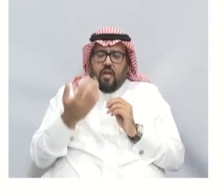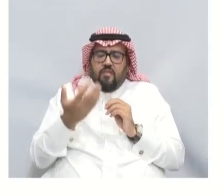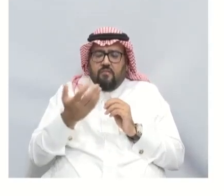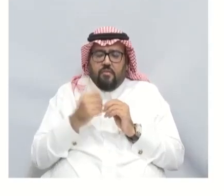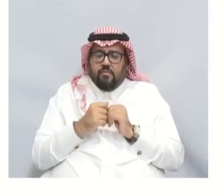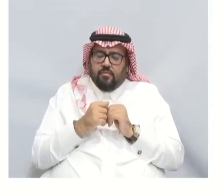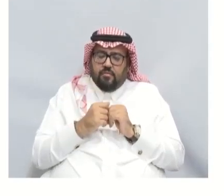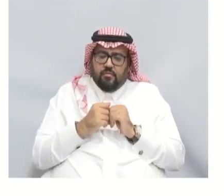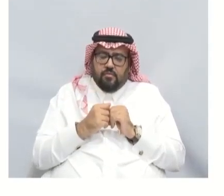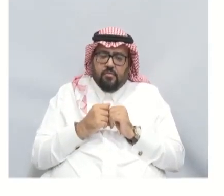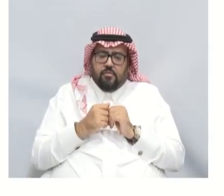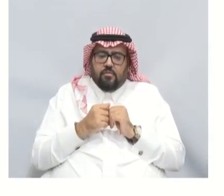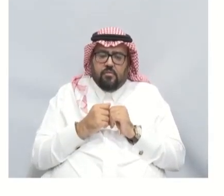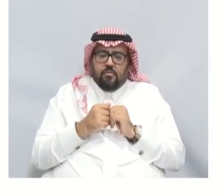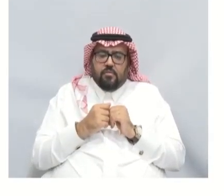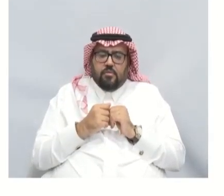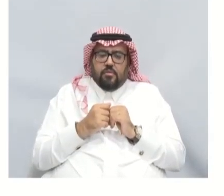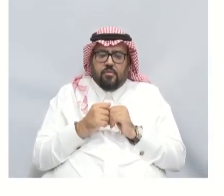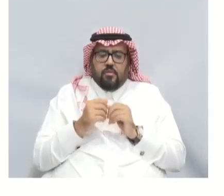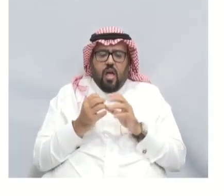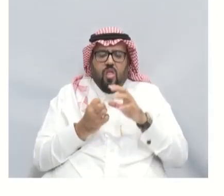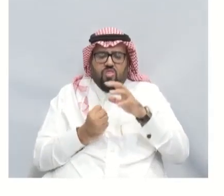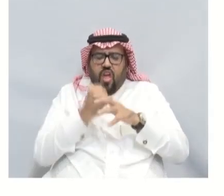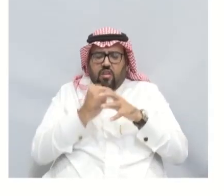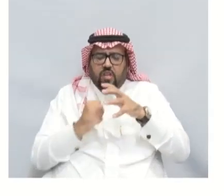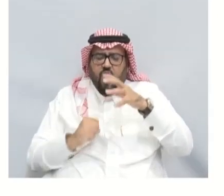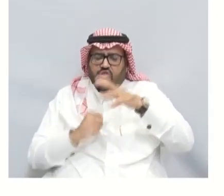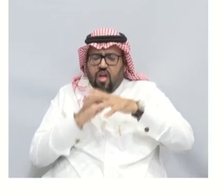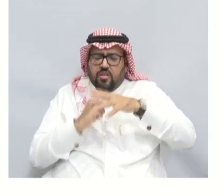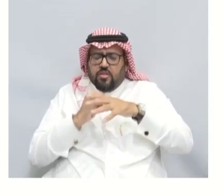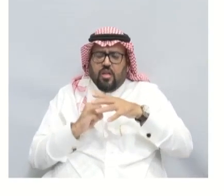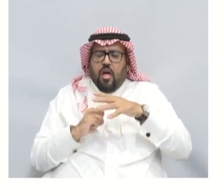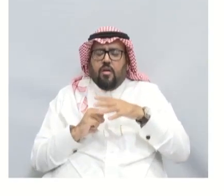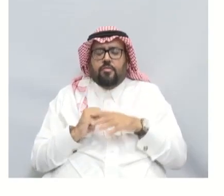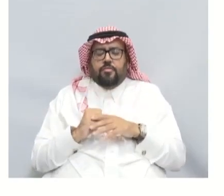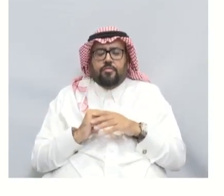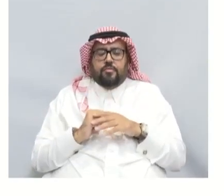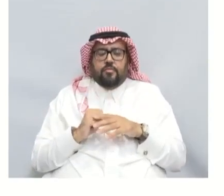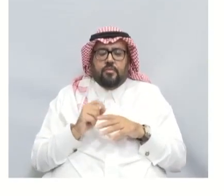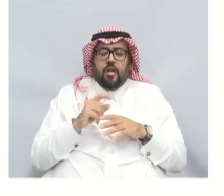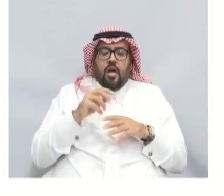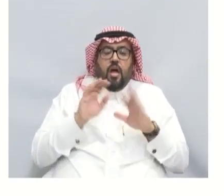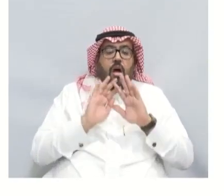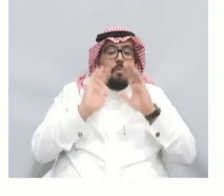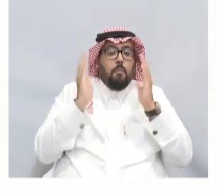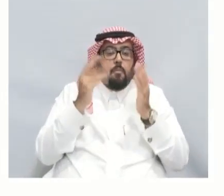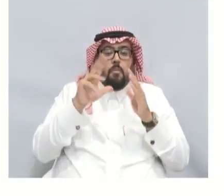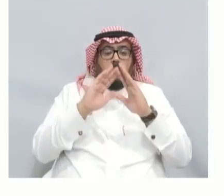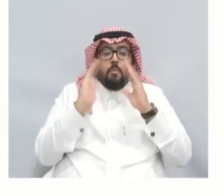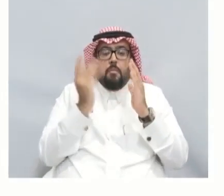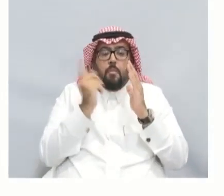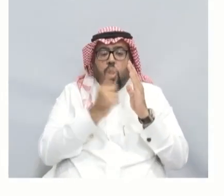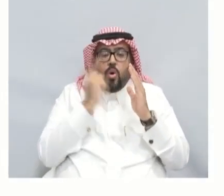الغازات، لأن هي الأساس، هي التي تقوم بعملية الضغط. نأتي للمخروطية، نسبة متوسطة من السيليكا